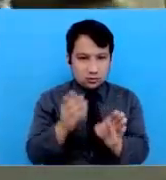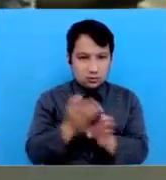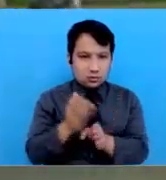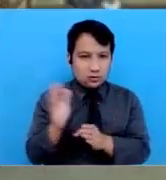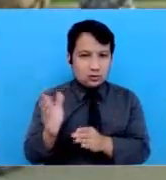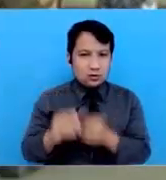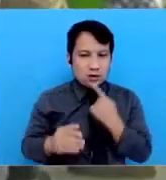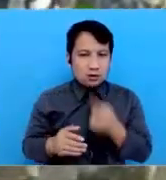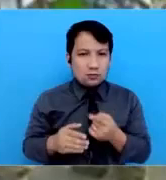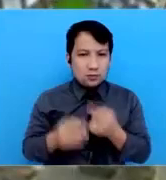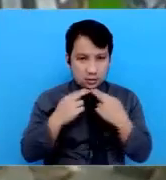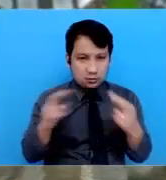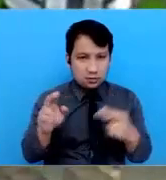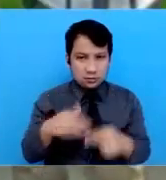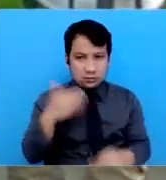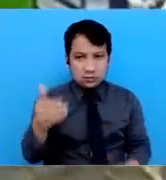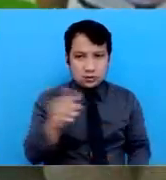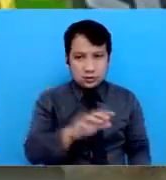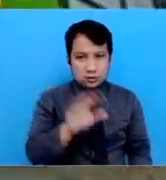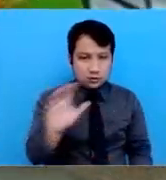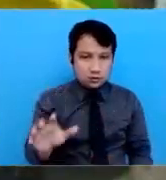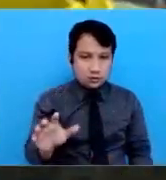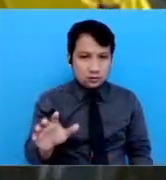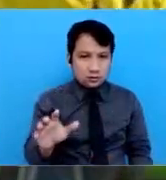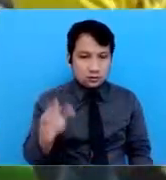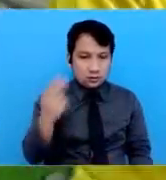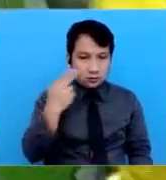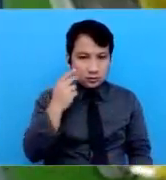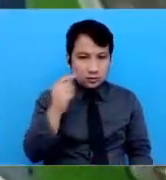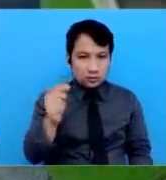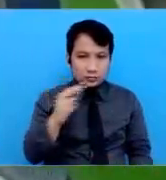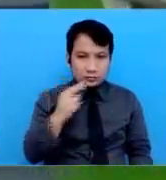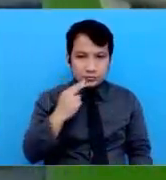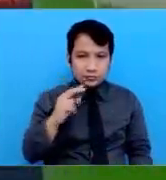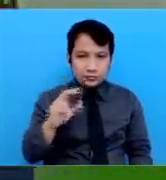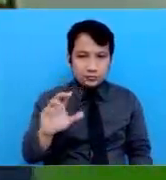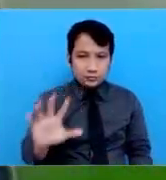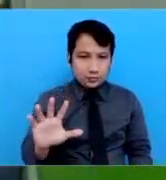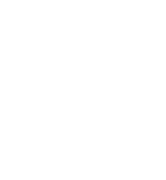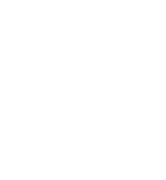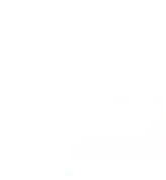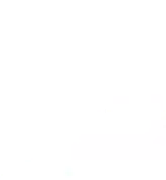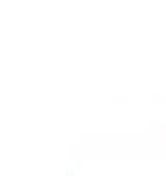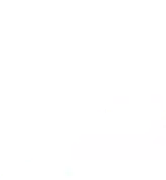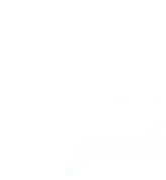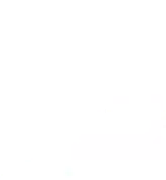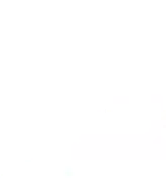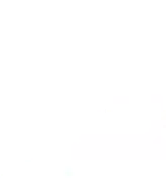Nagbabalita mula sa frontline, Hannibal Talete, News 5.